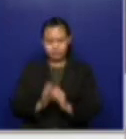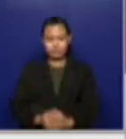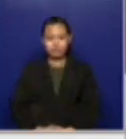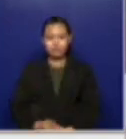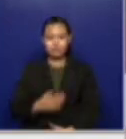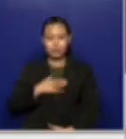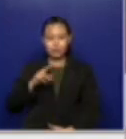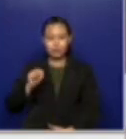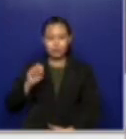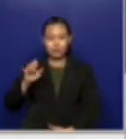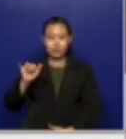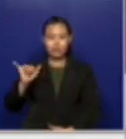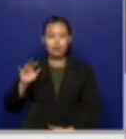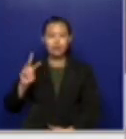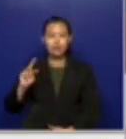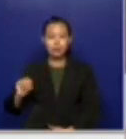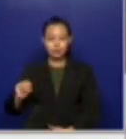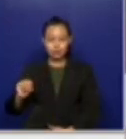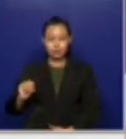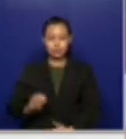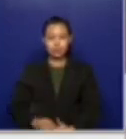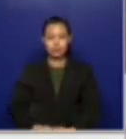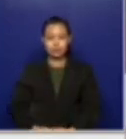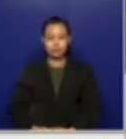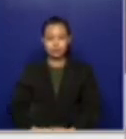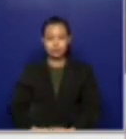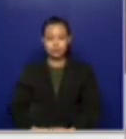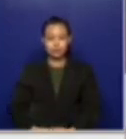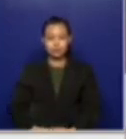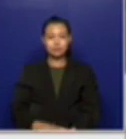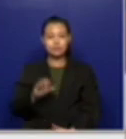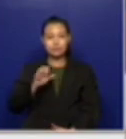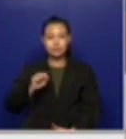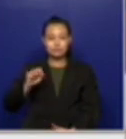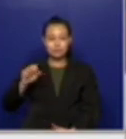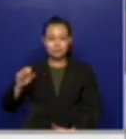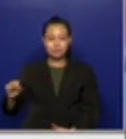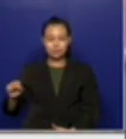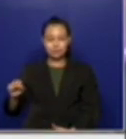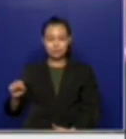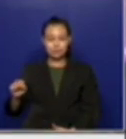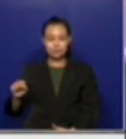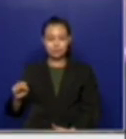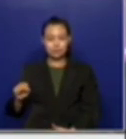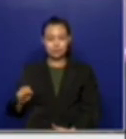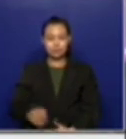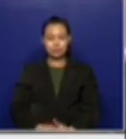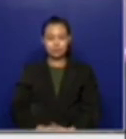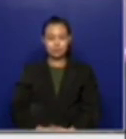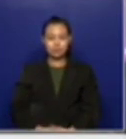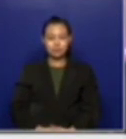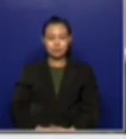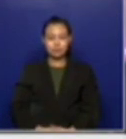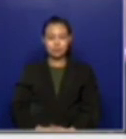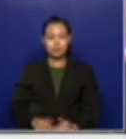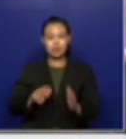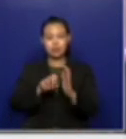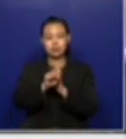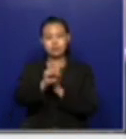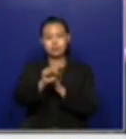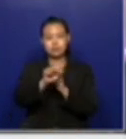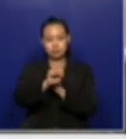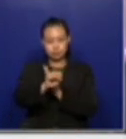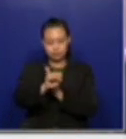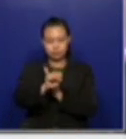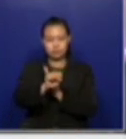ับผมนิยมเวชกามาสมาชิกสภาผู้แทนราษฎรจังหวัดสกลนครพรรคเพื่อไทยท่